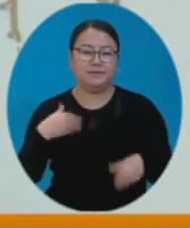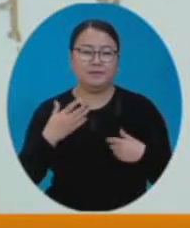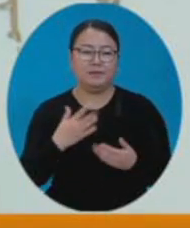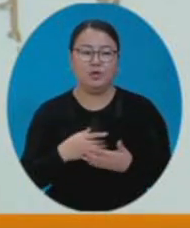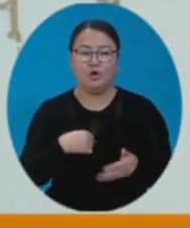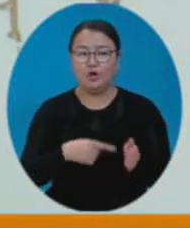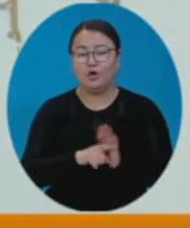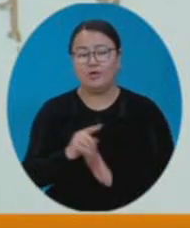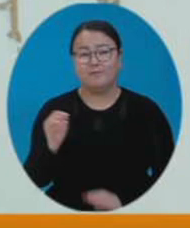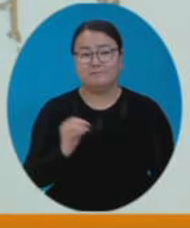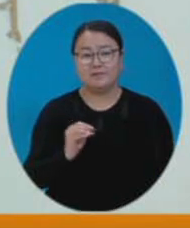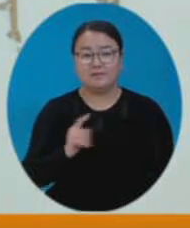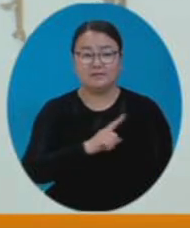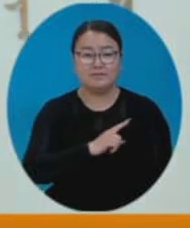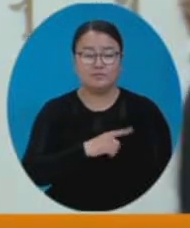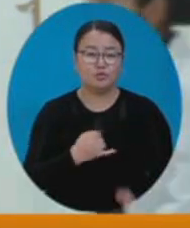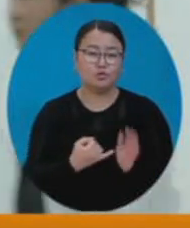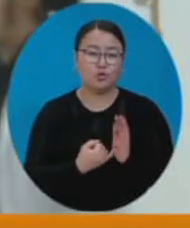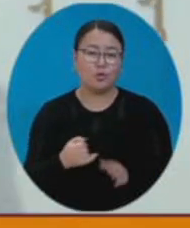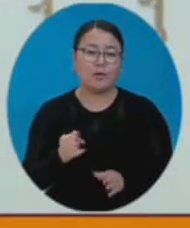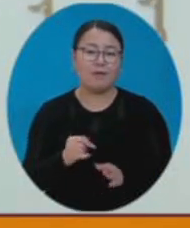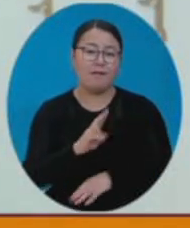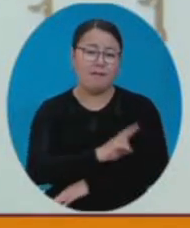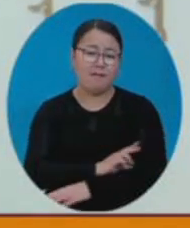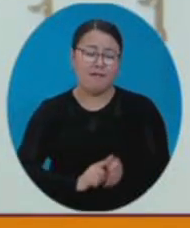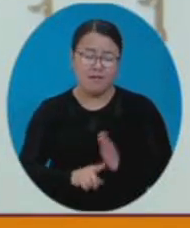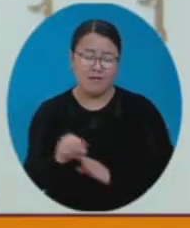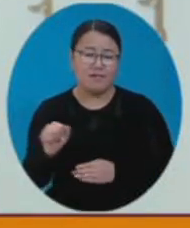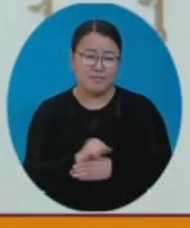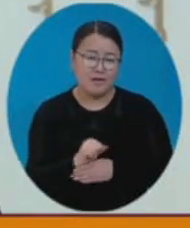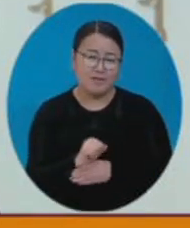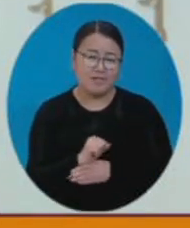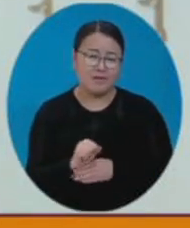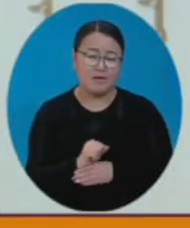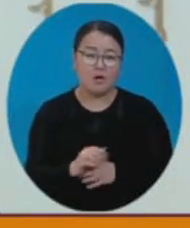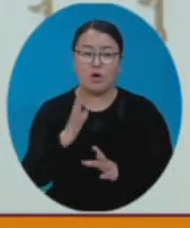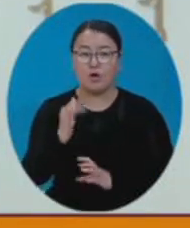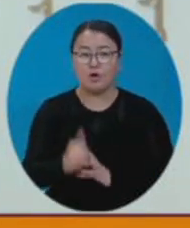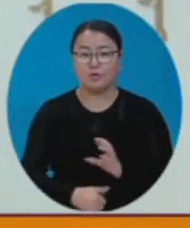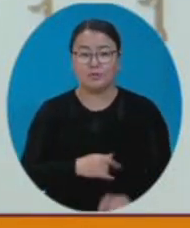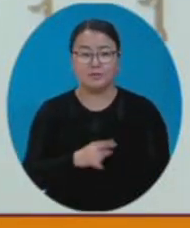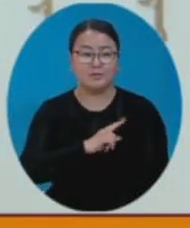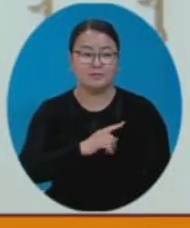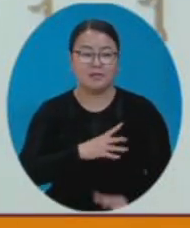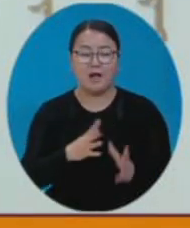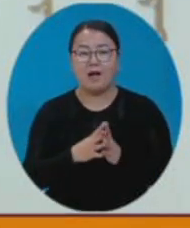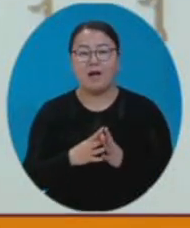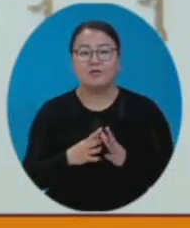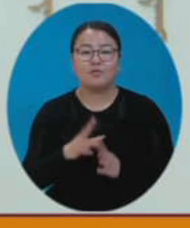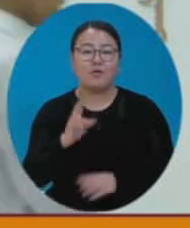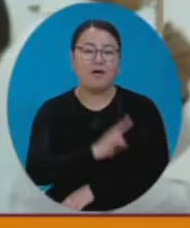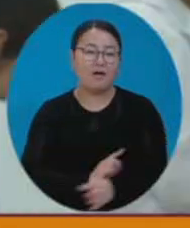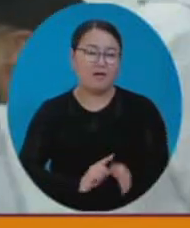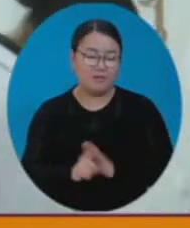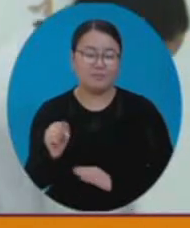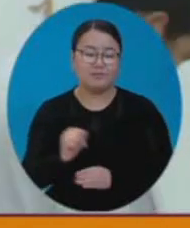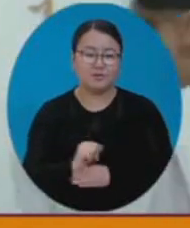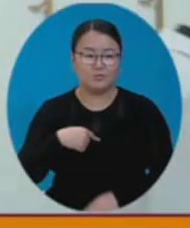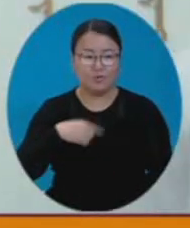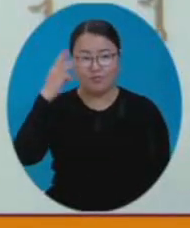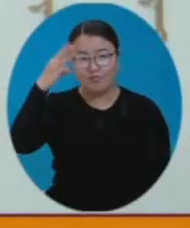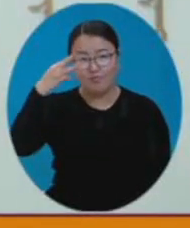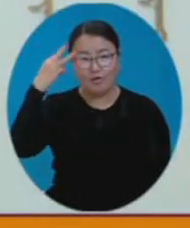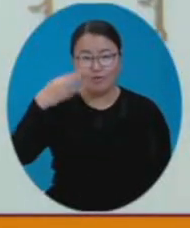өөрөө физикийн олимпиад бол 6 дугаар ангиасаа бэлтжигэлсэн. Тэгээд яг олон улсын олимпиадуудад бол 10 дугаар ангиасаа бэлтжигэлсэн байна. Миний мөрөөдөл бол